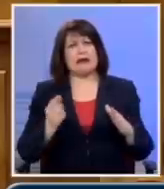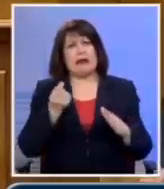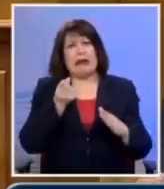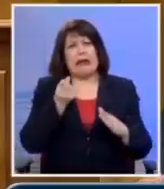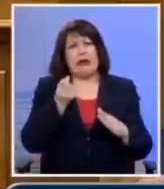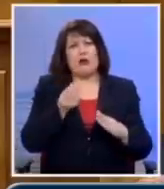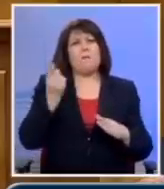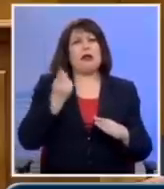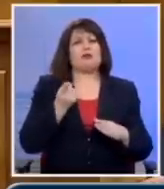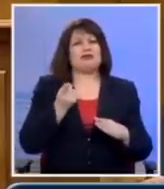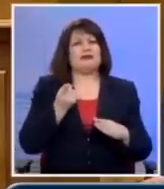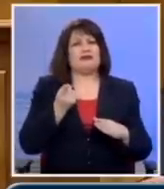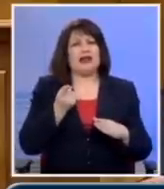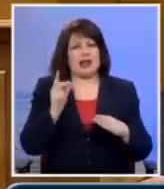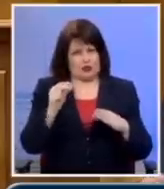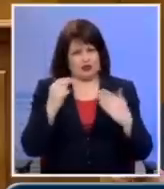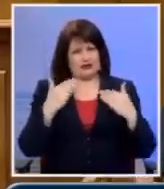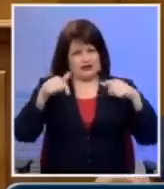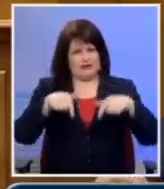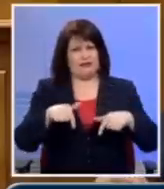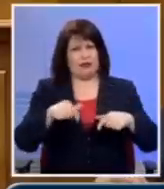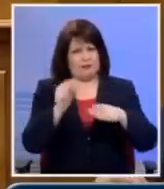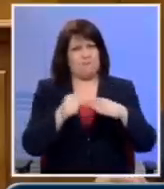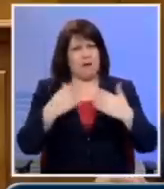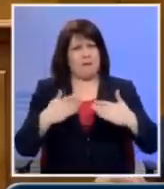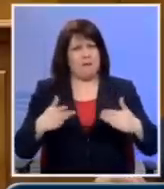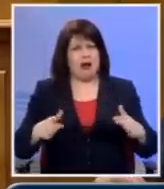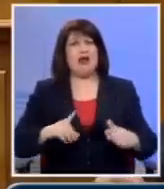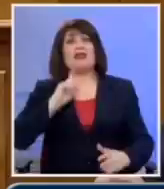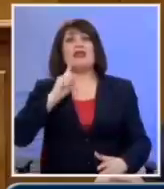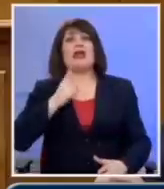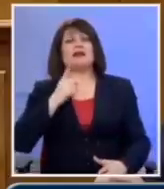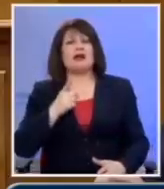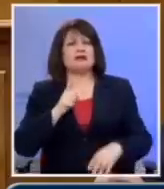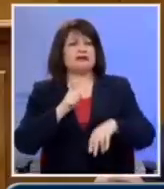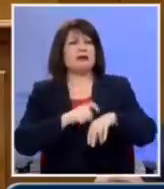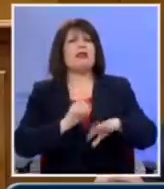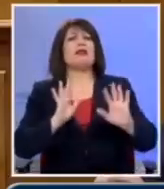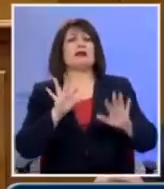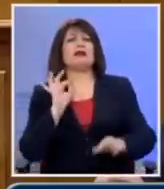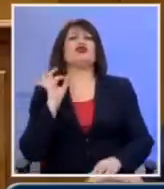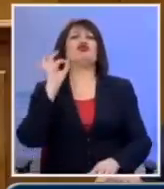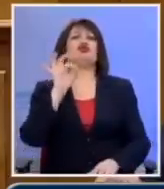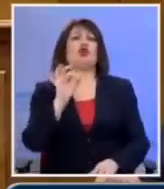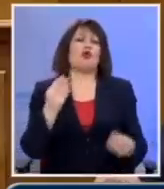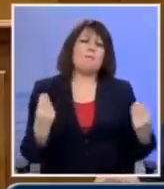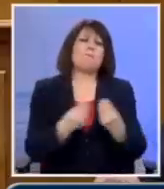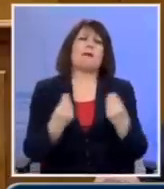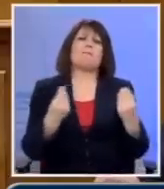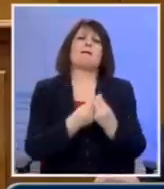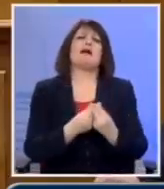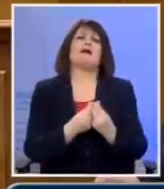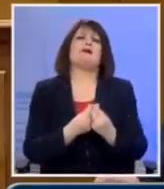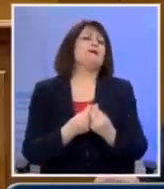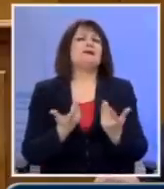πλειοψηφία, διατάξεις που σε ανύποπτο χρόνο είχαν στόχο να μοιράζουν δεξιά και